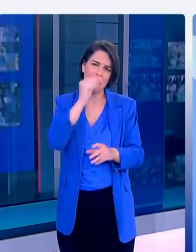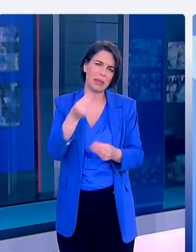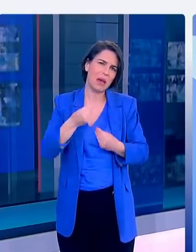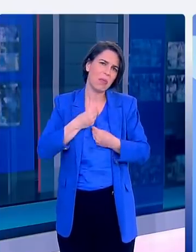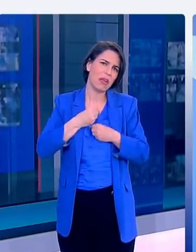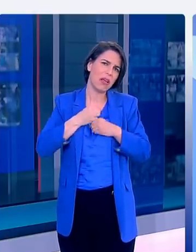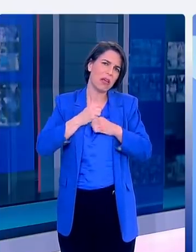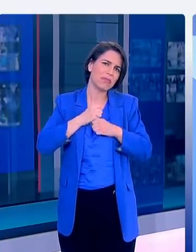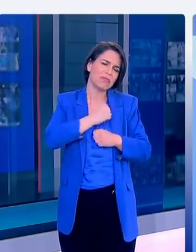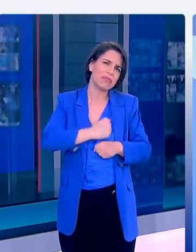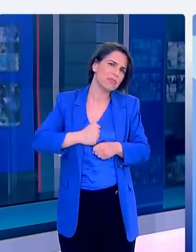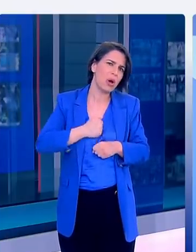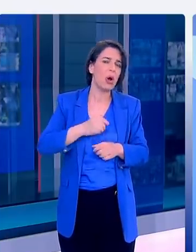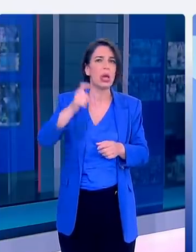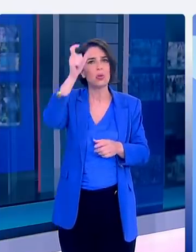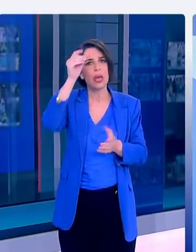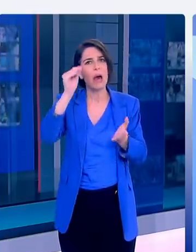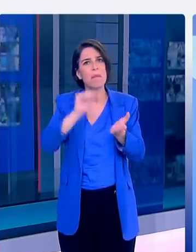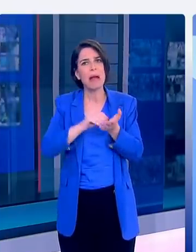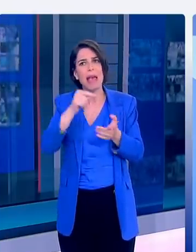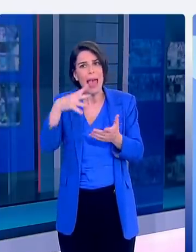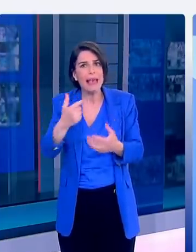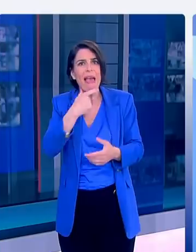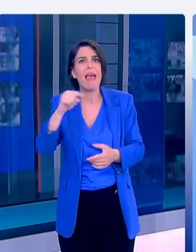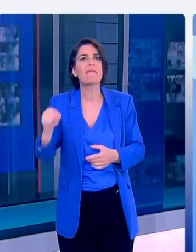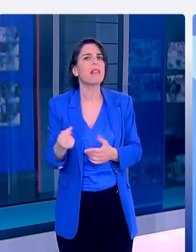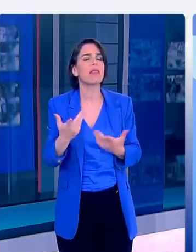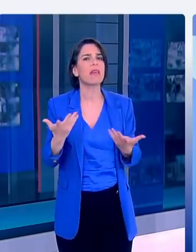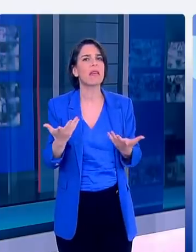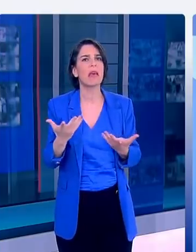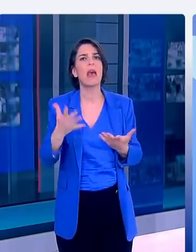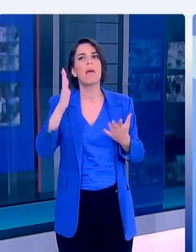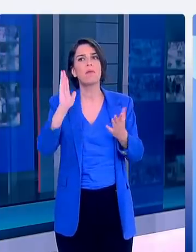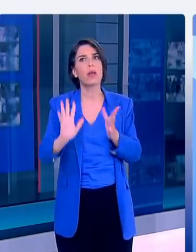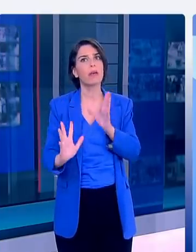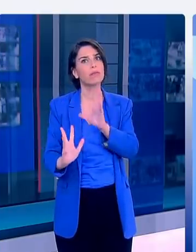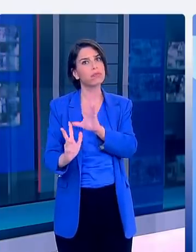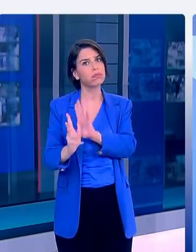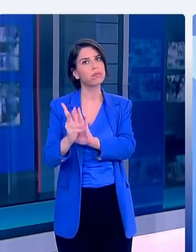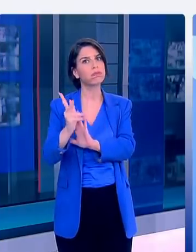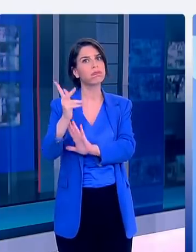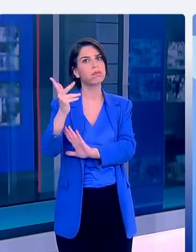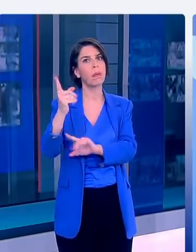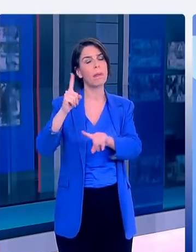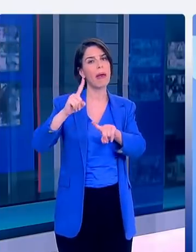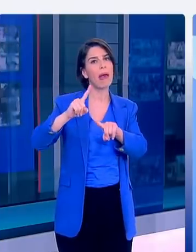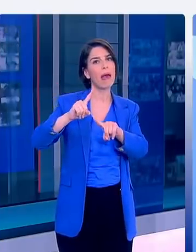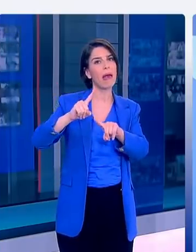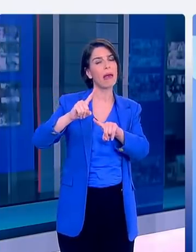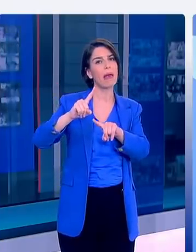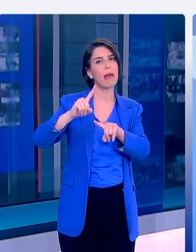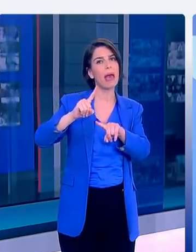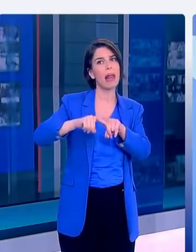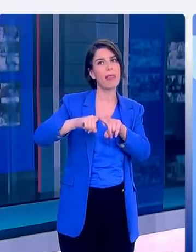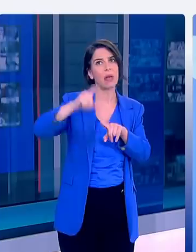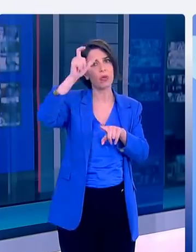γεγονός ότι η Τουρκία για ακόμα μια φορά χάνει μια ευκαιρία. Χάνει μια ευκαιρία να βελτιώσει ουσιαστικά τις σχέσεις της με